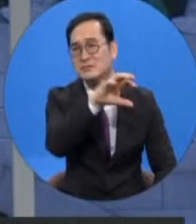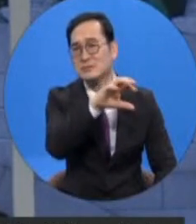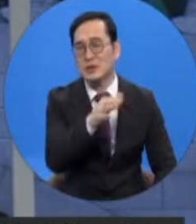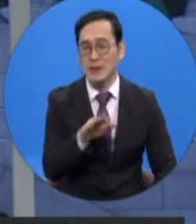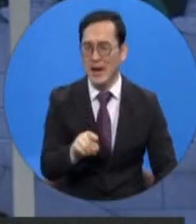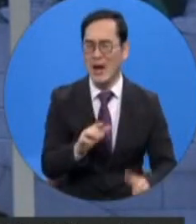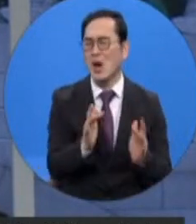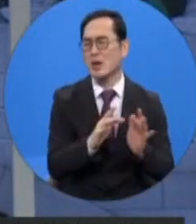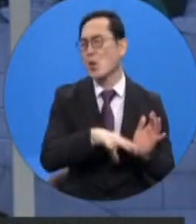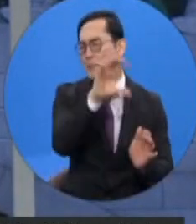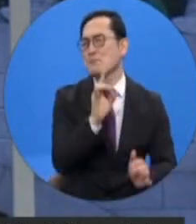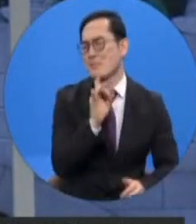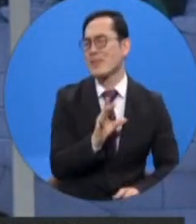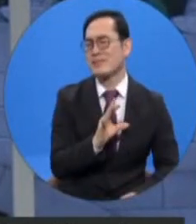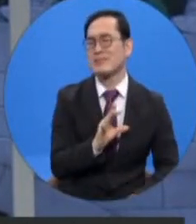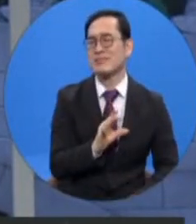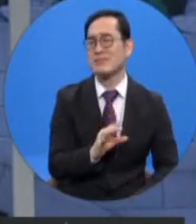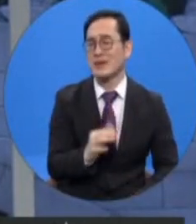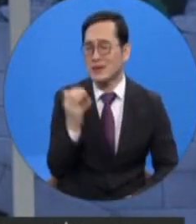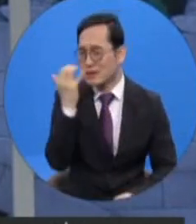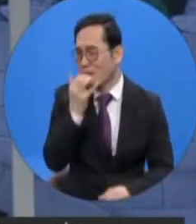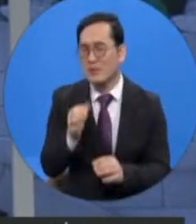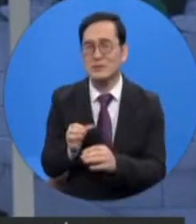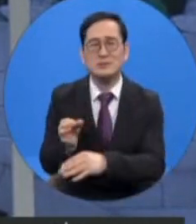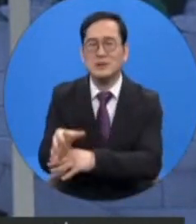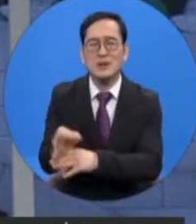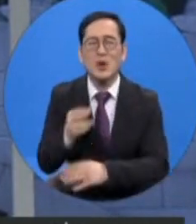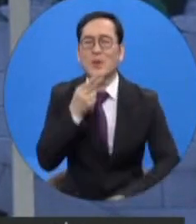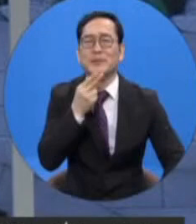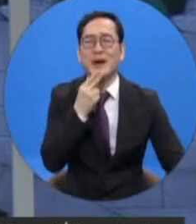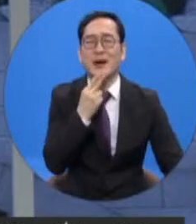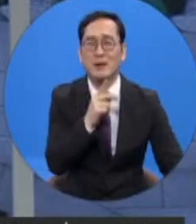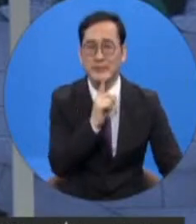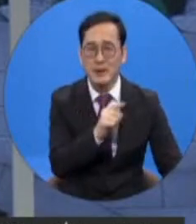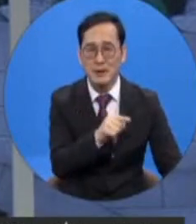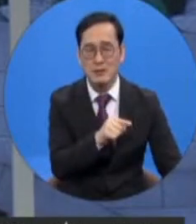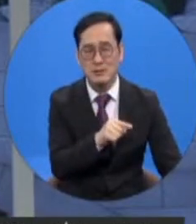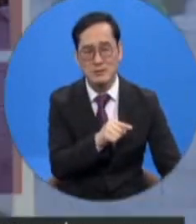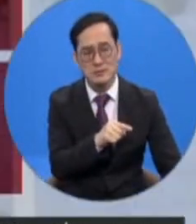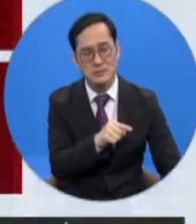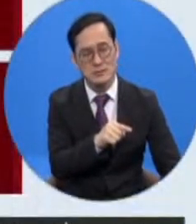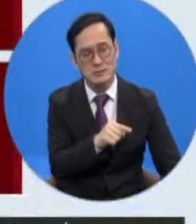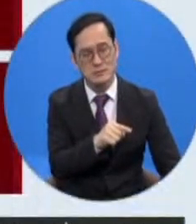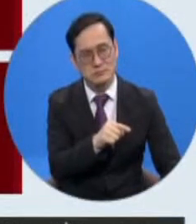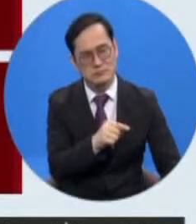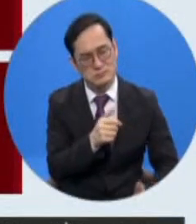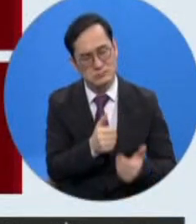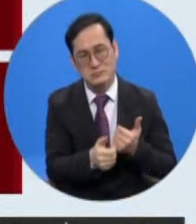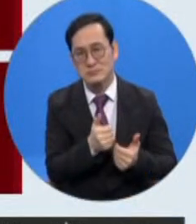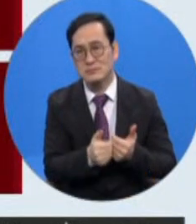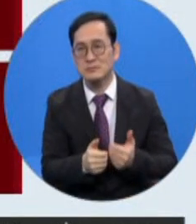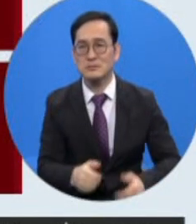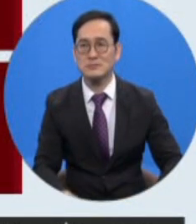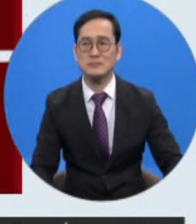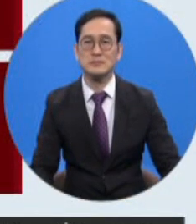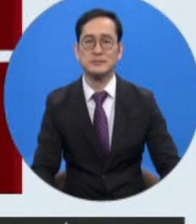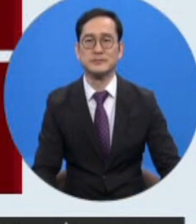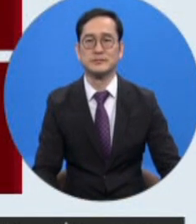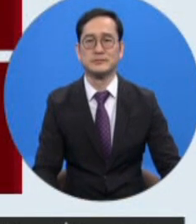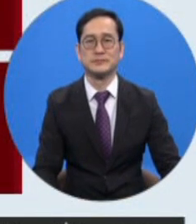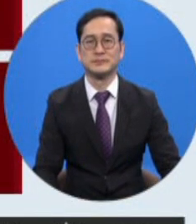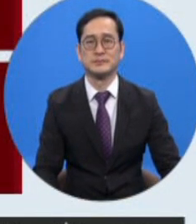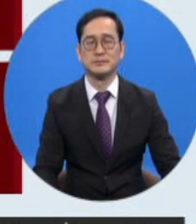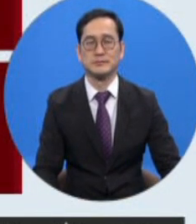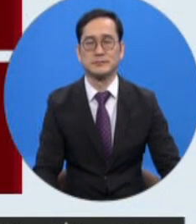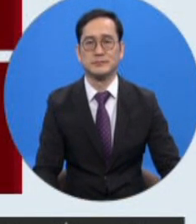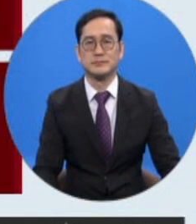안 했다라는 민주당의 해명의 진위성이 지금 논란입니다. 함께 보시죠. 자, 일단 이재명